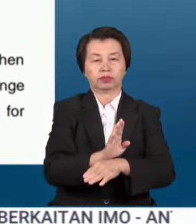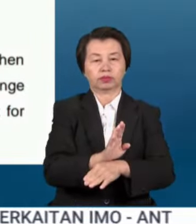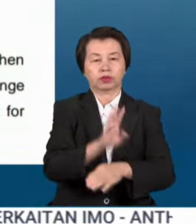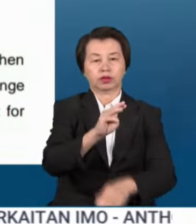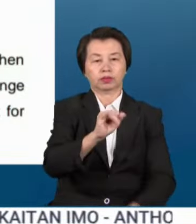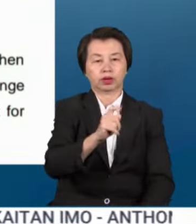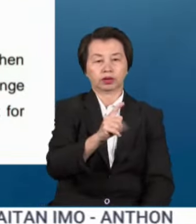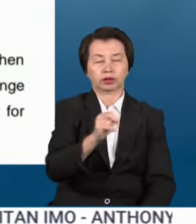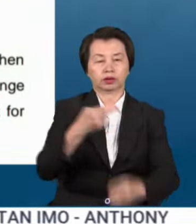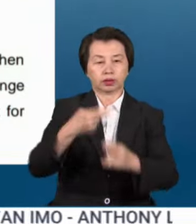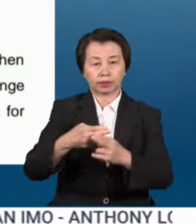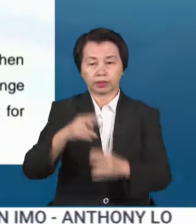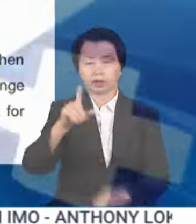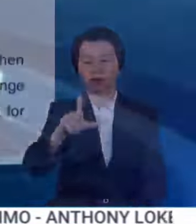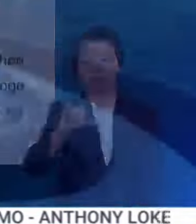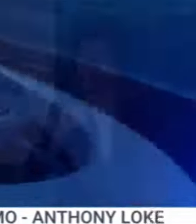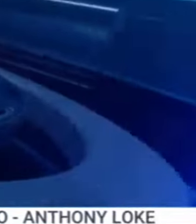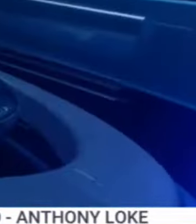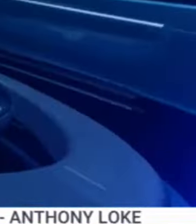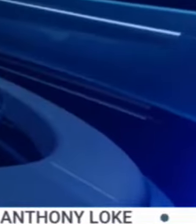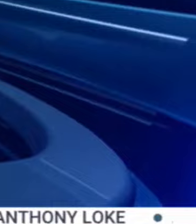Liu Chin Tong.